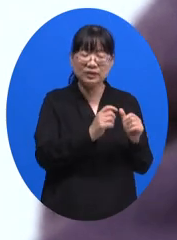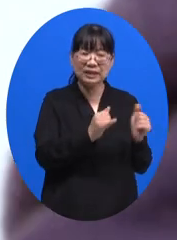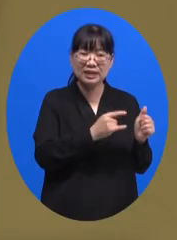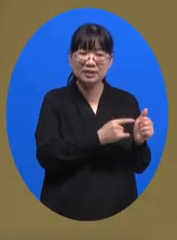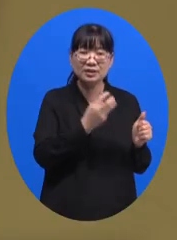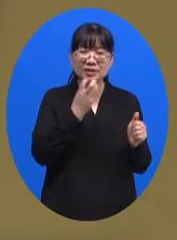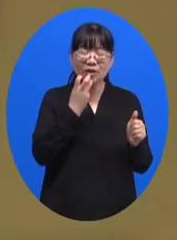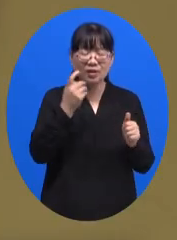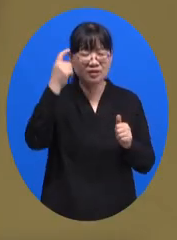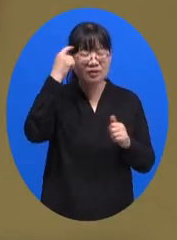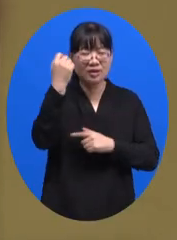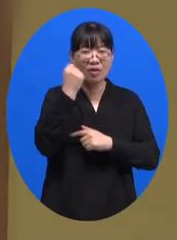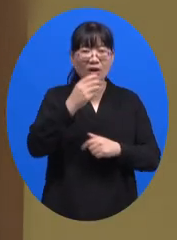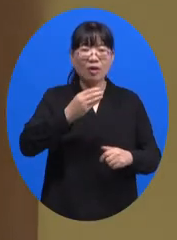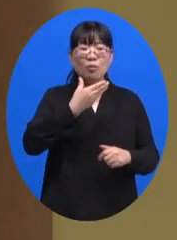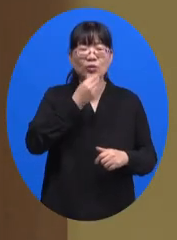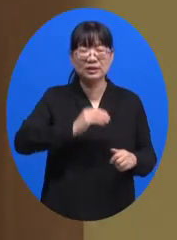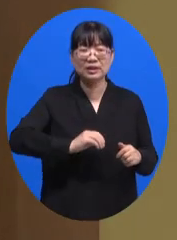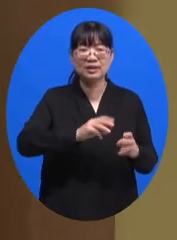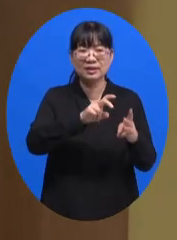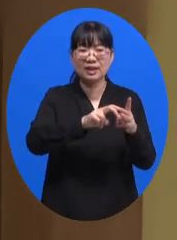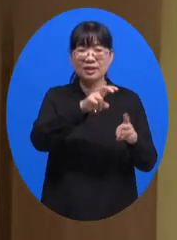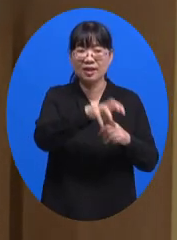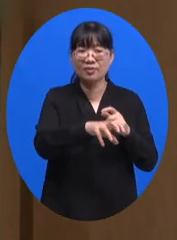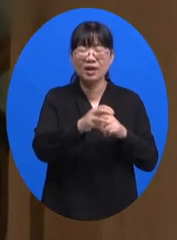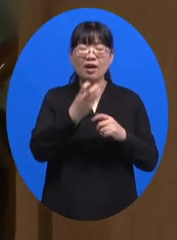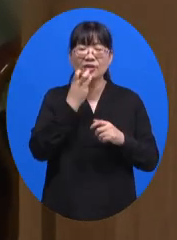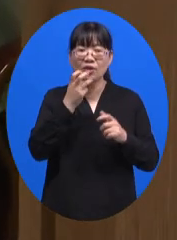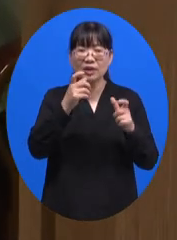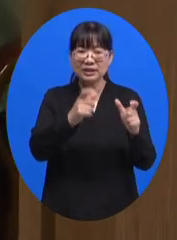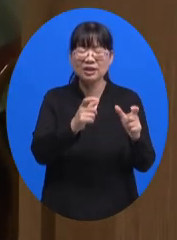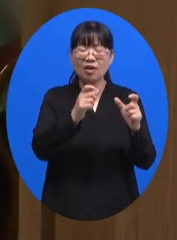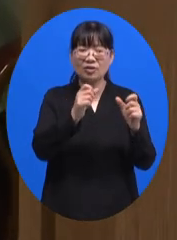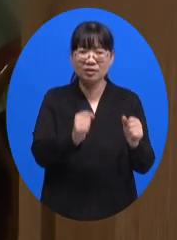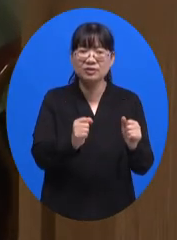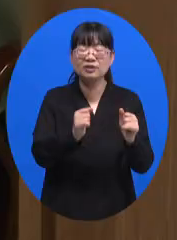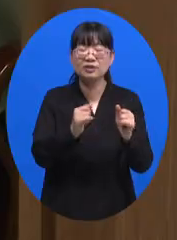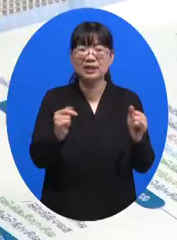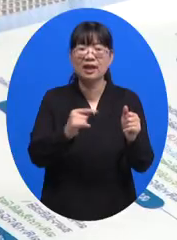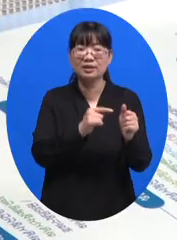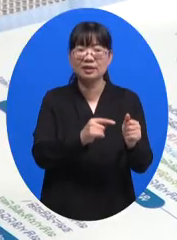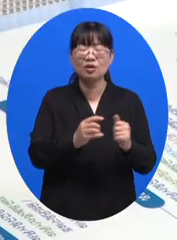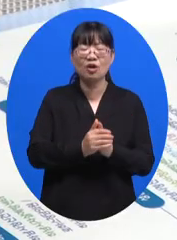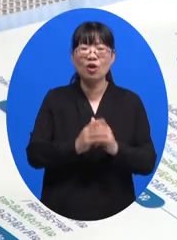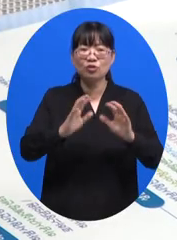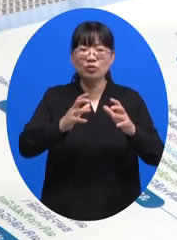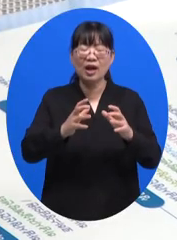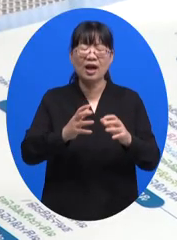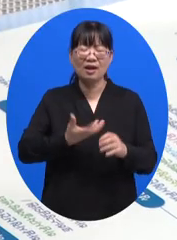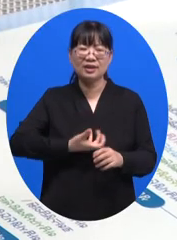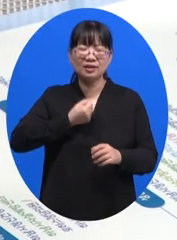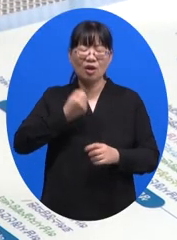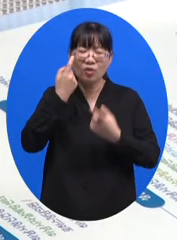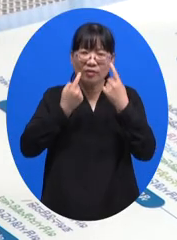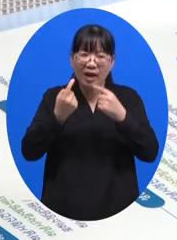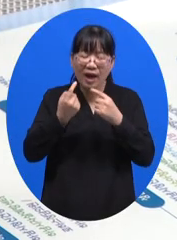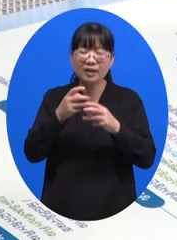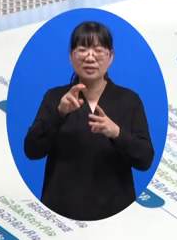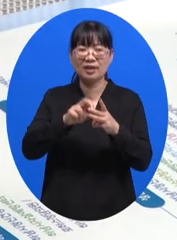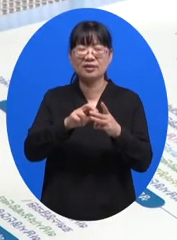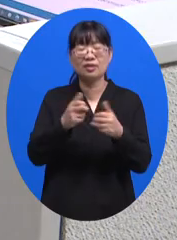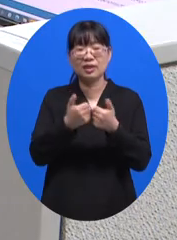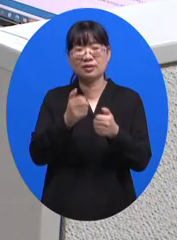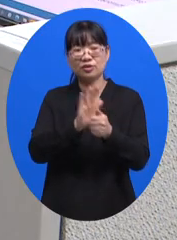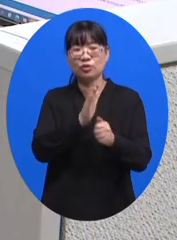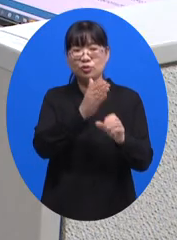서울시 정신건강복지센터에서, 서울의 지역 거주자는 국가트라우마센터에서 상담 지원을 하고